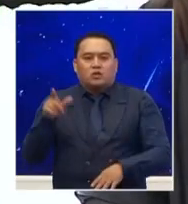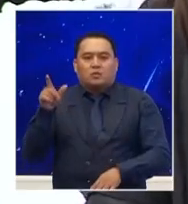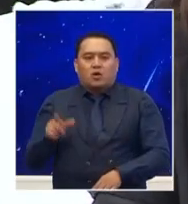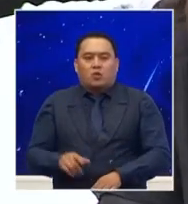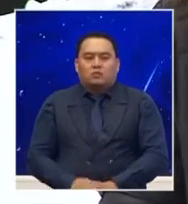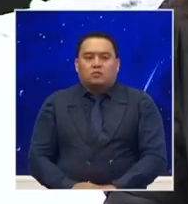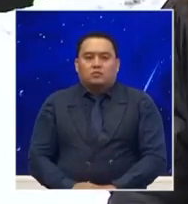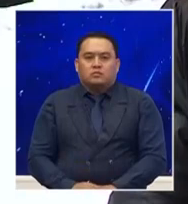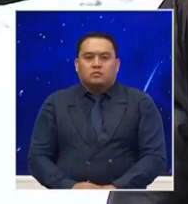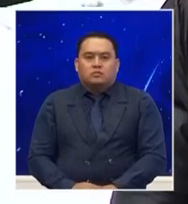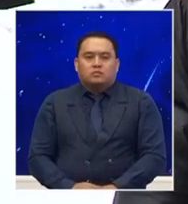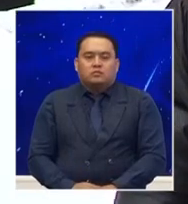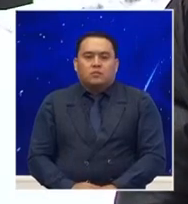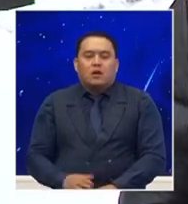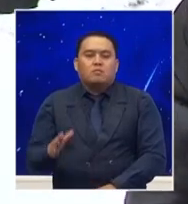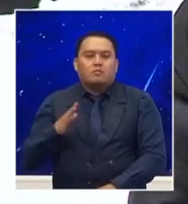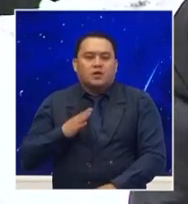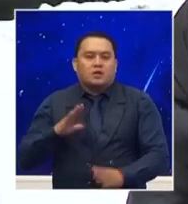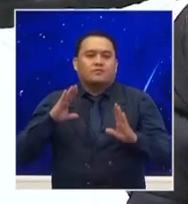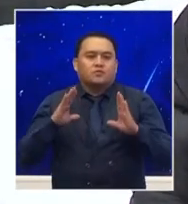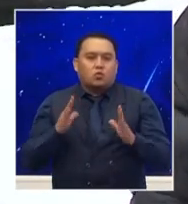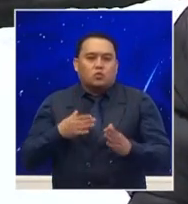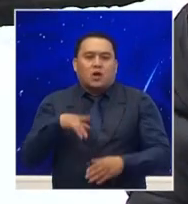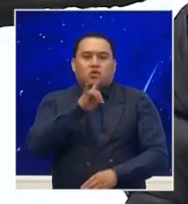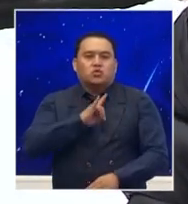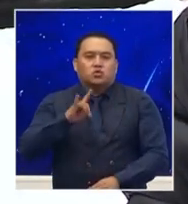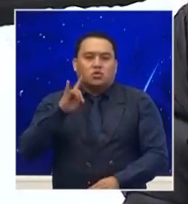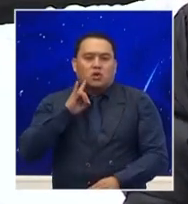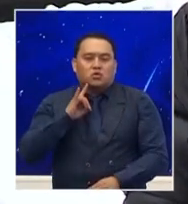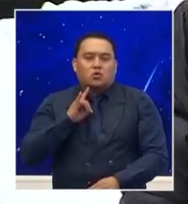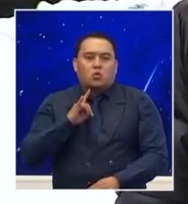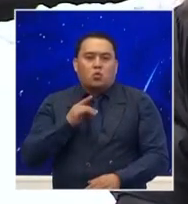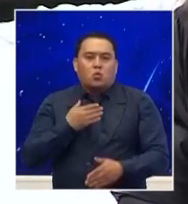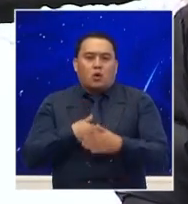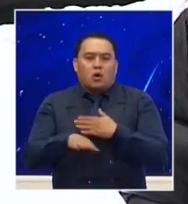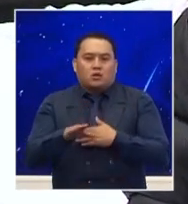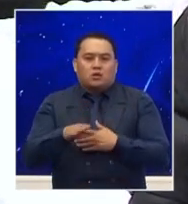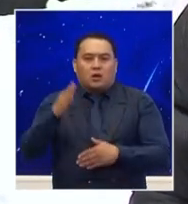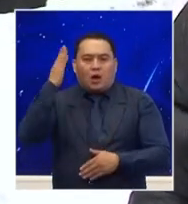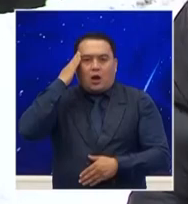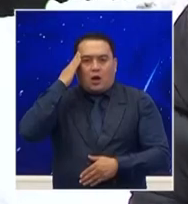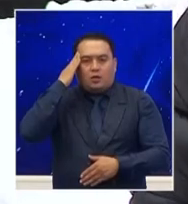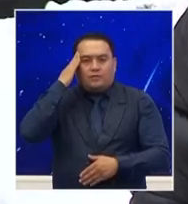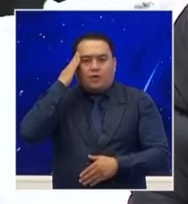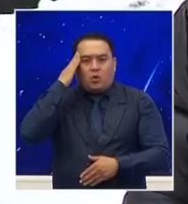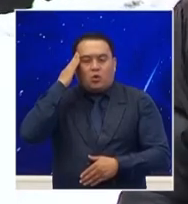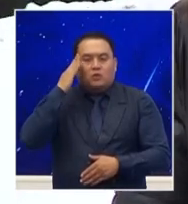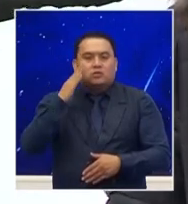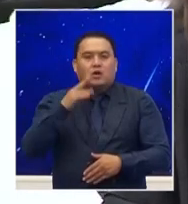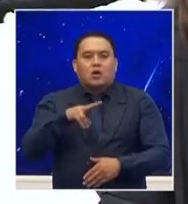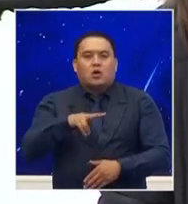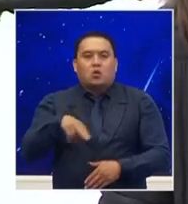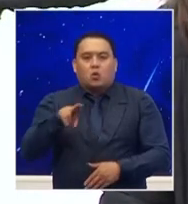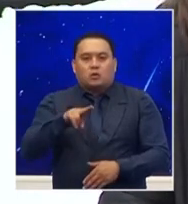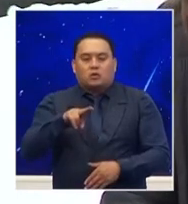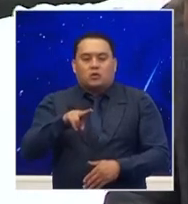18 или 19 году в Алмате был инцидент, когда женщина выходила и прямо это на голову с печальным концом. Поэтому как бы это,